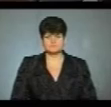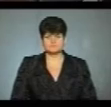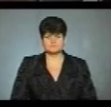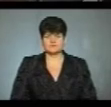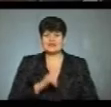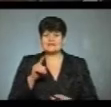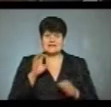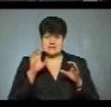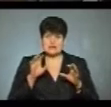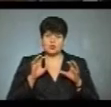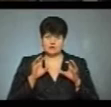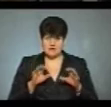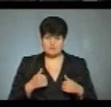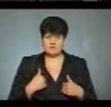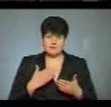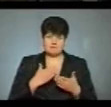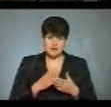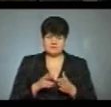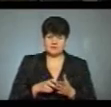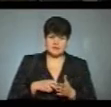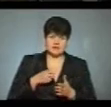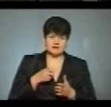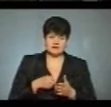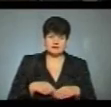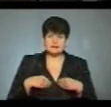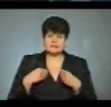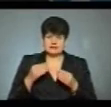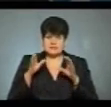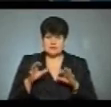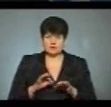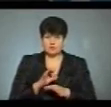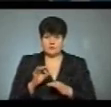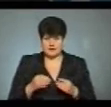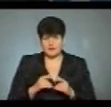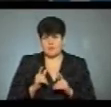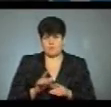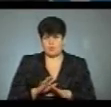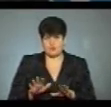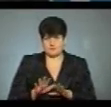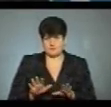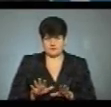За законодавством ми маємо надіслати законопроект, а не погодити його з профспілками.